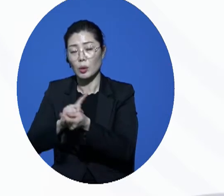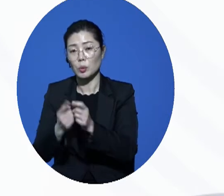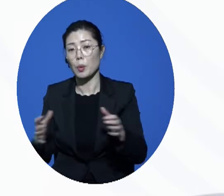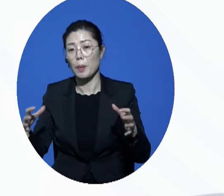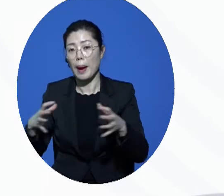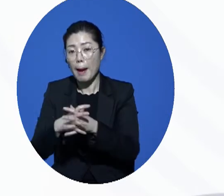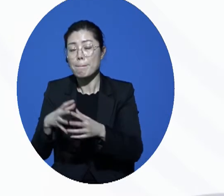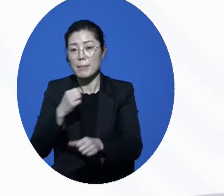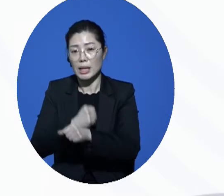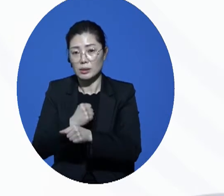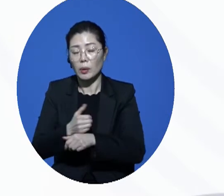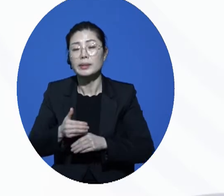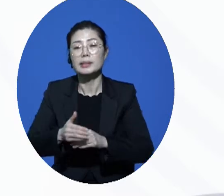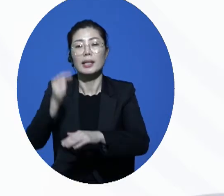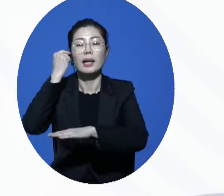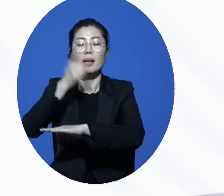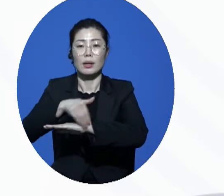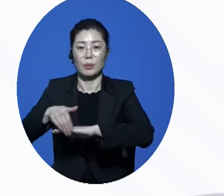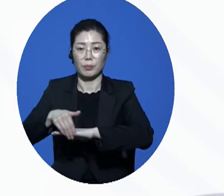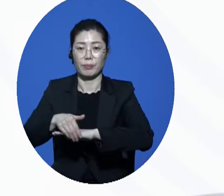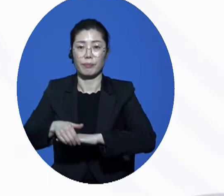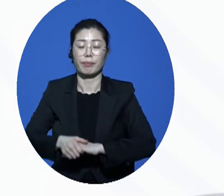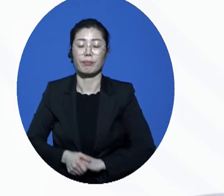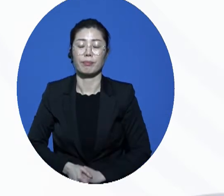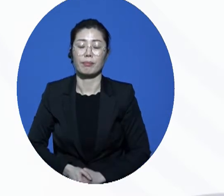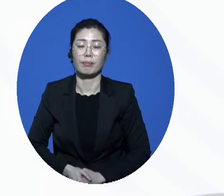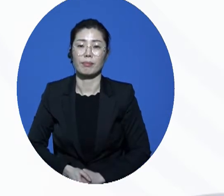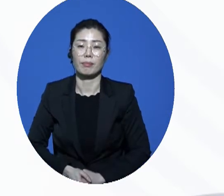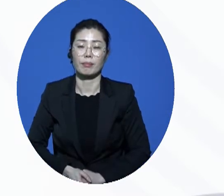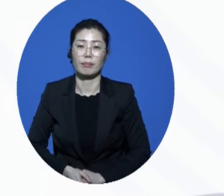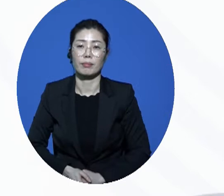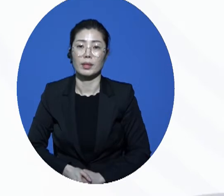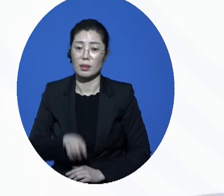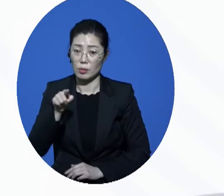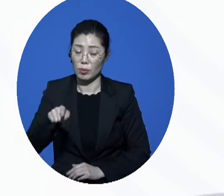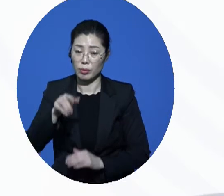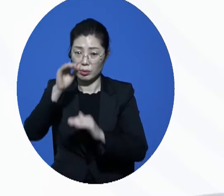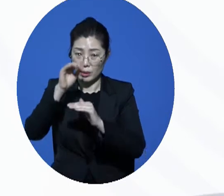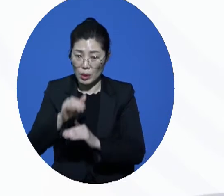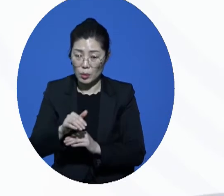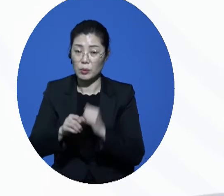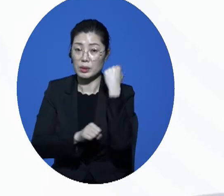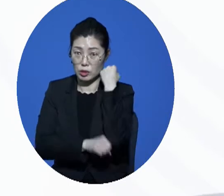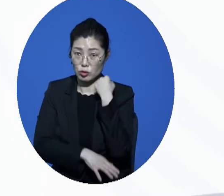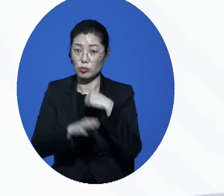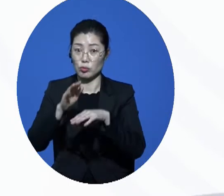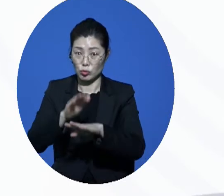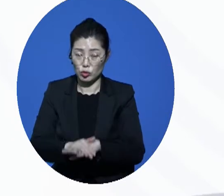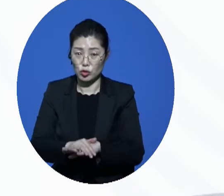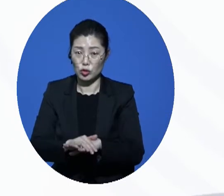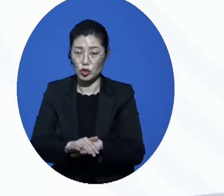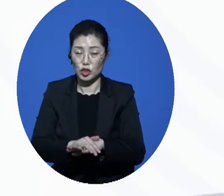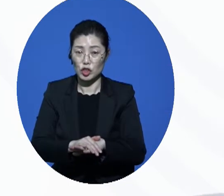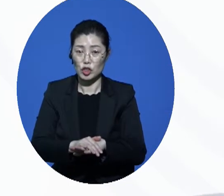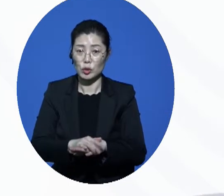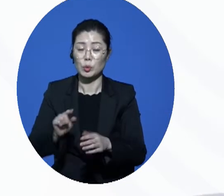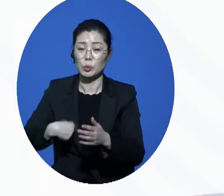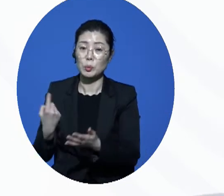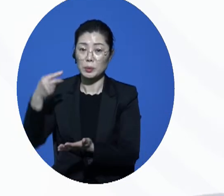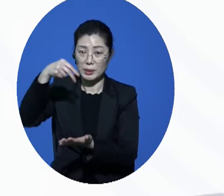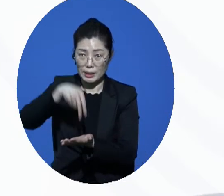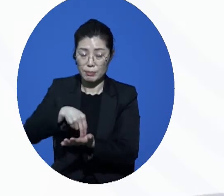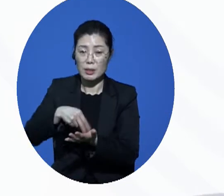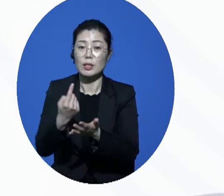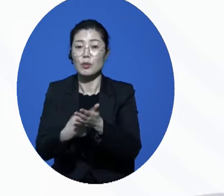지휘를 할 것이고요. 그리고 이러한 내용들을 바탕으로 긴급 탈시설을 비롯한